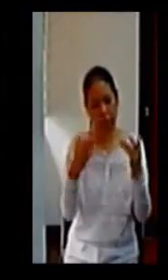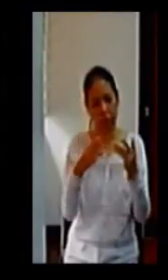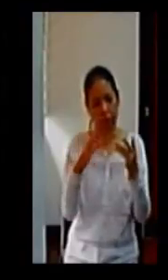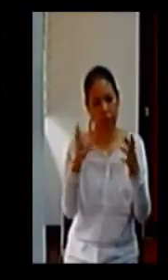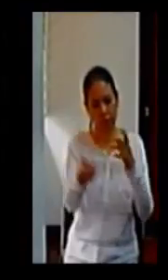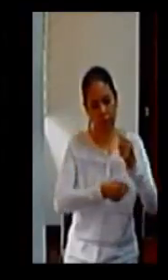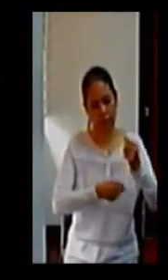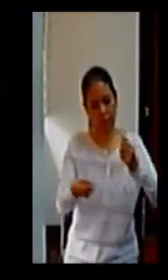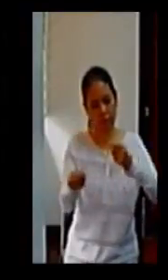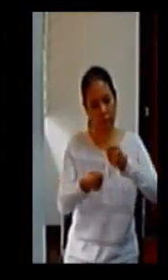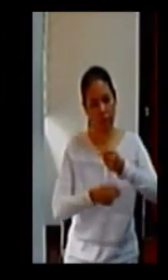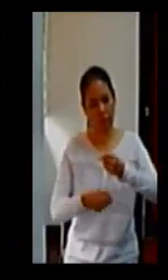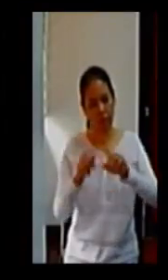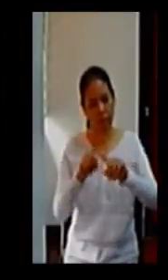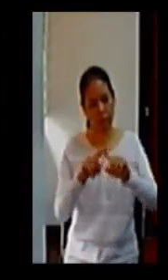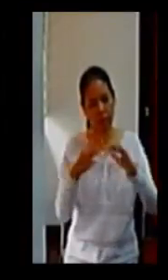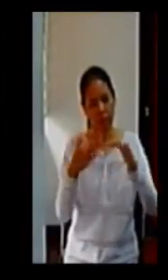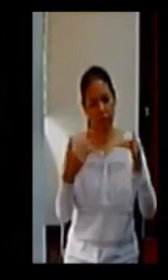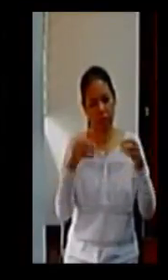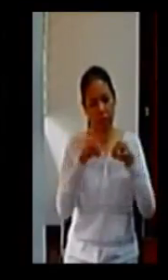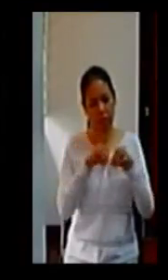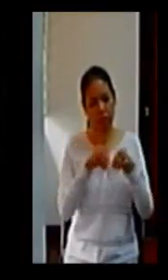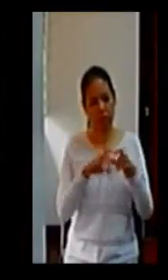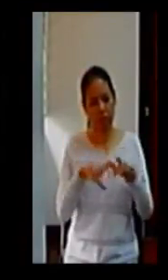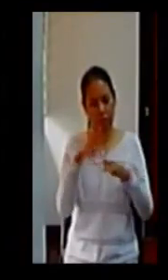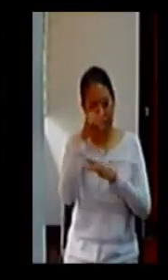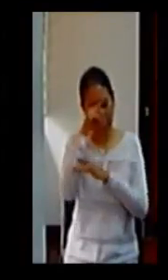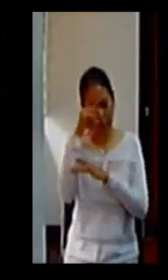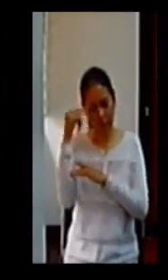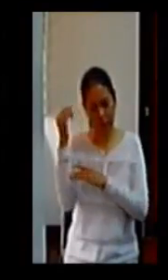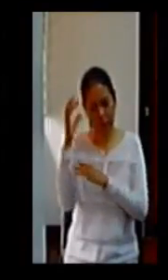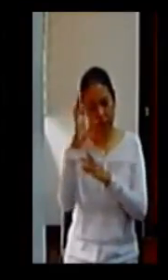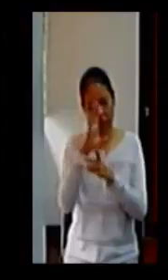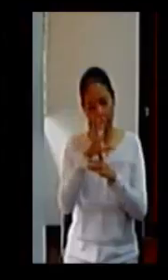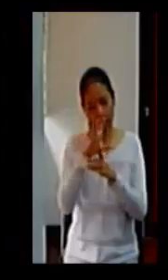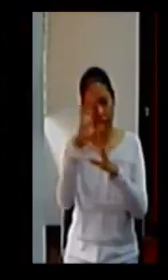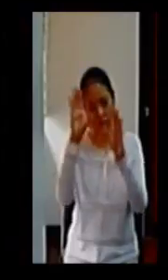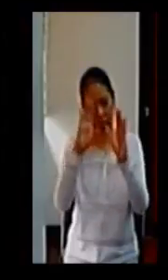ito dahil nga po sa klima.